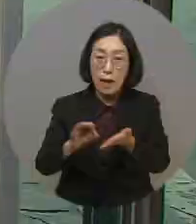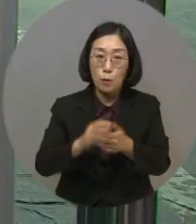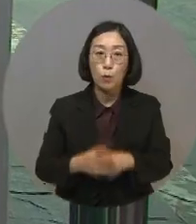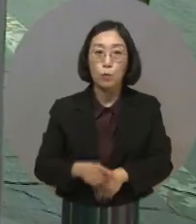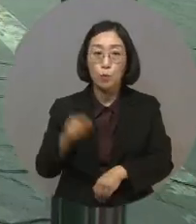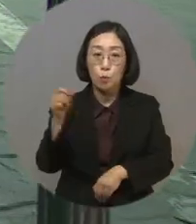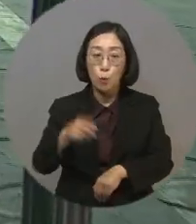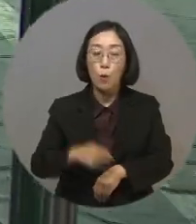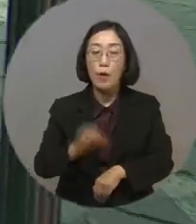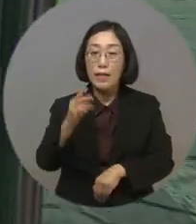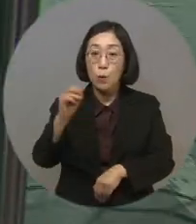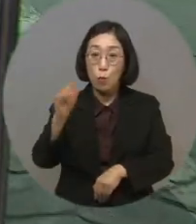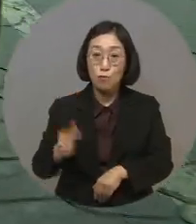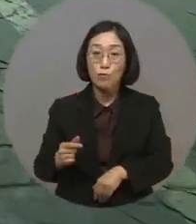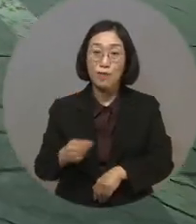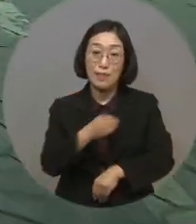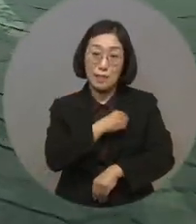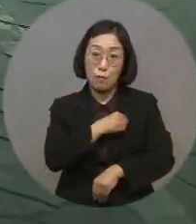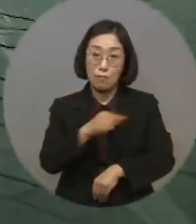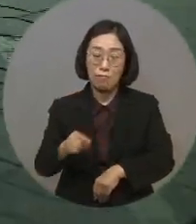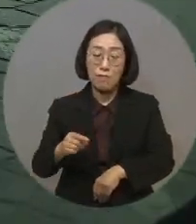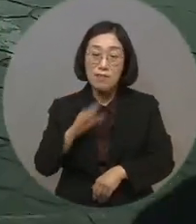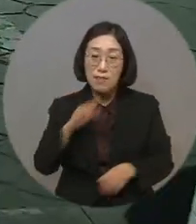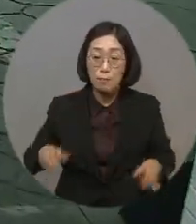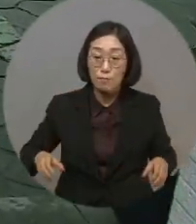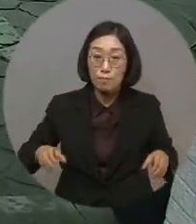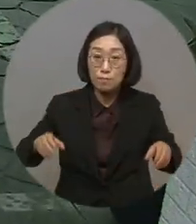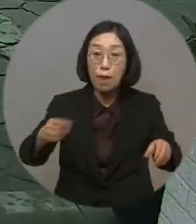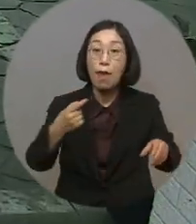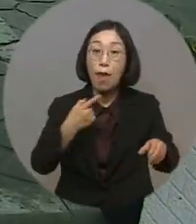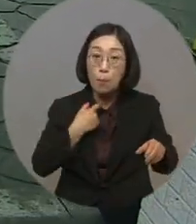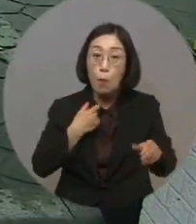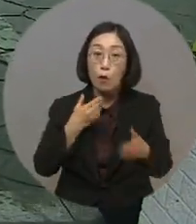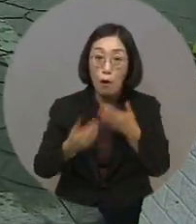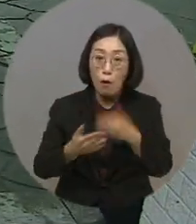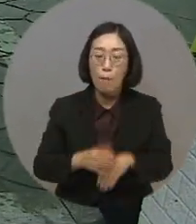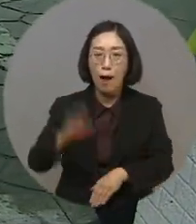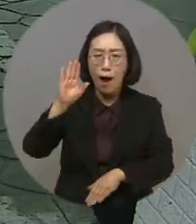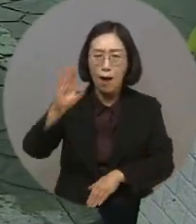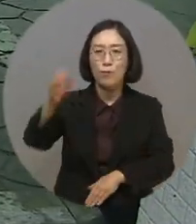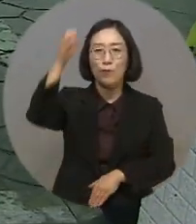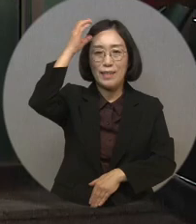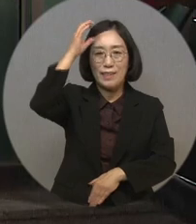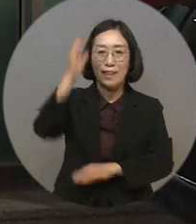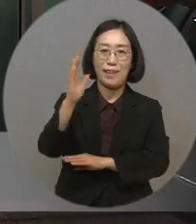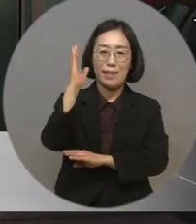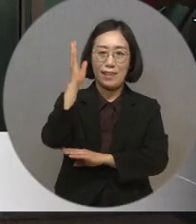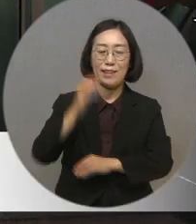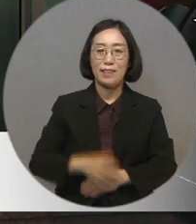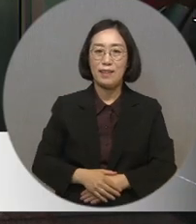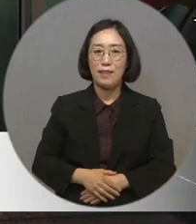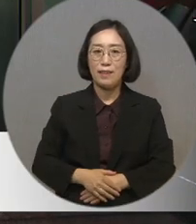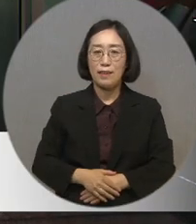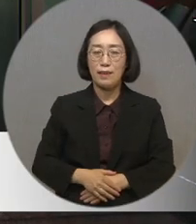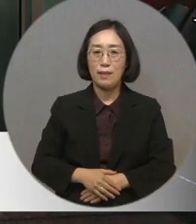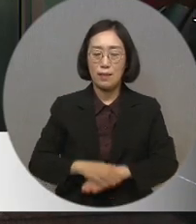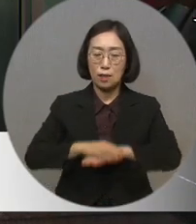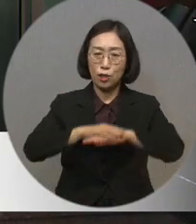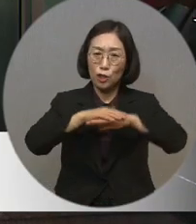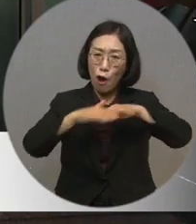의원은 직접 경사도를 이용하며 앞으로의 기대감을 나타내기도 했습니다. 문턱이